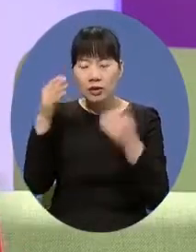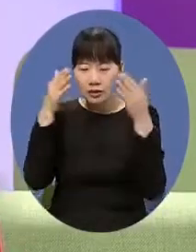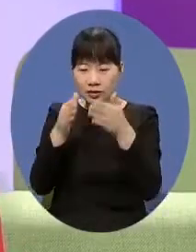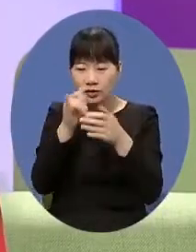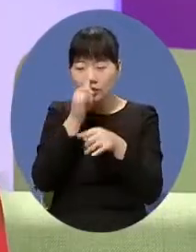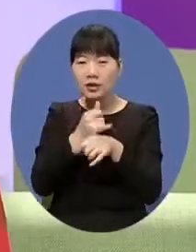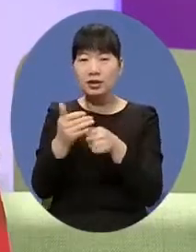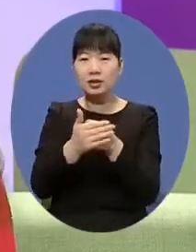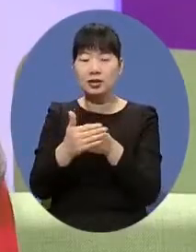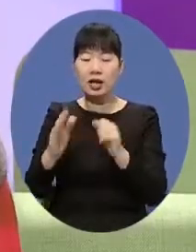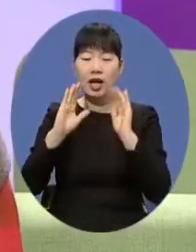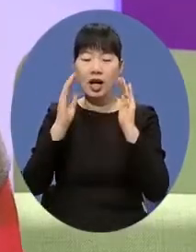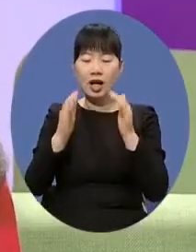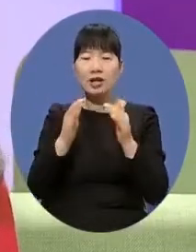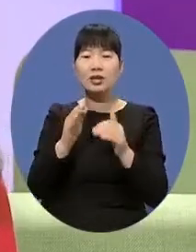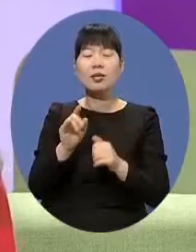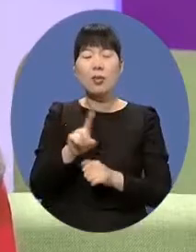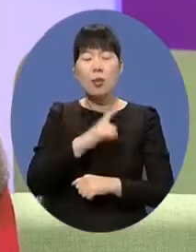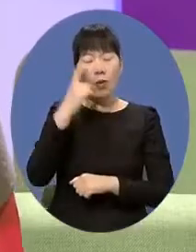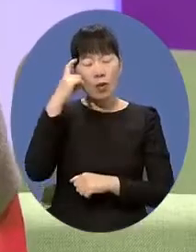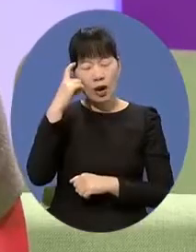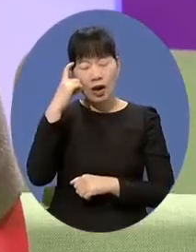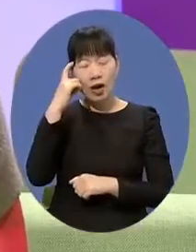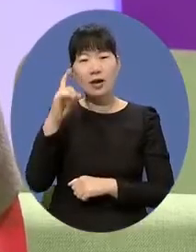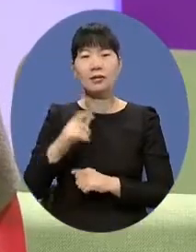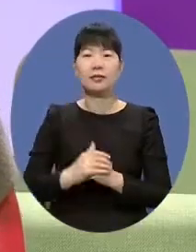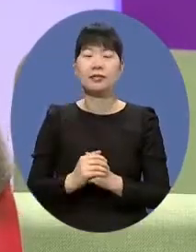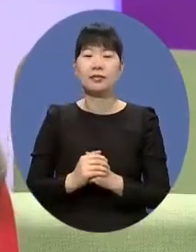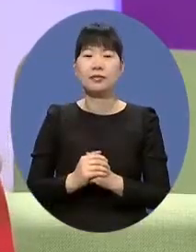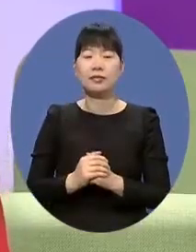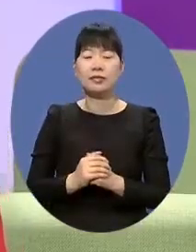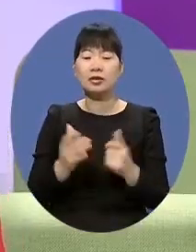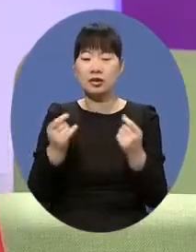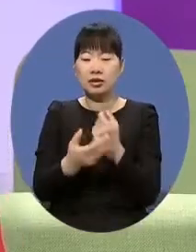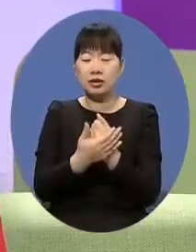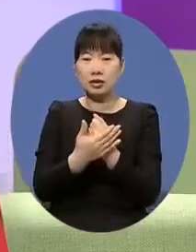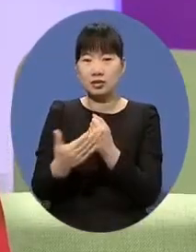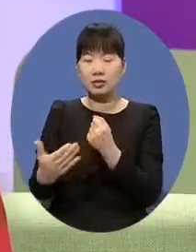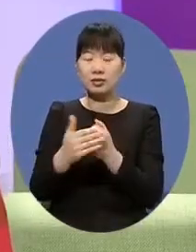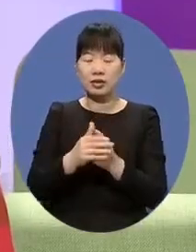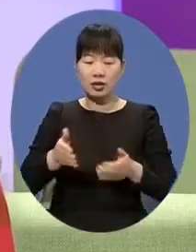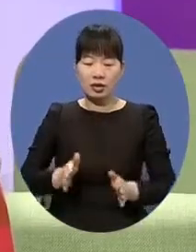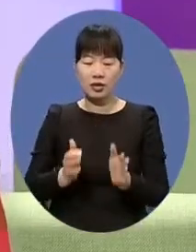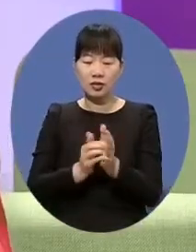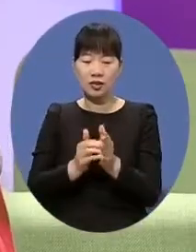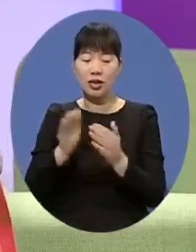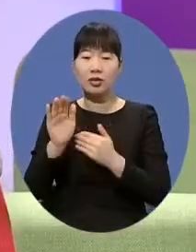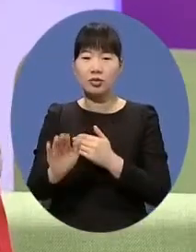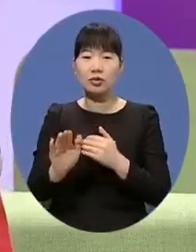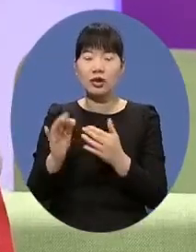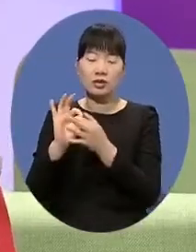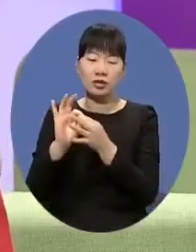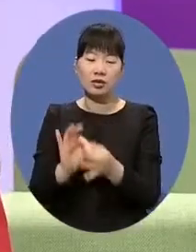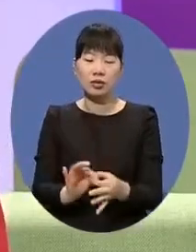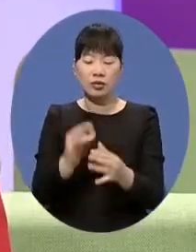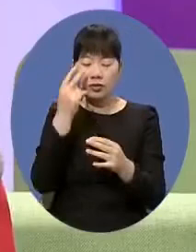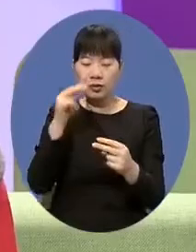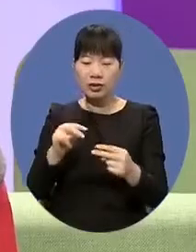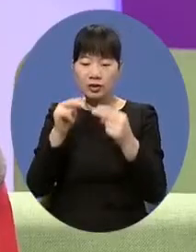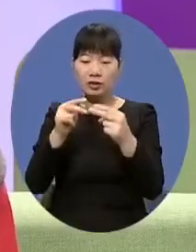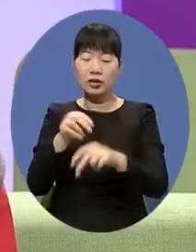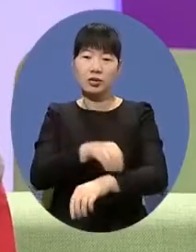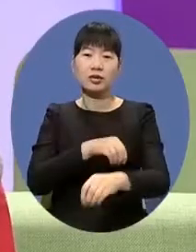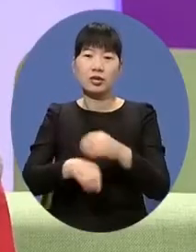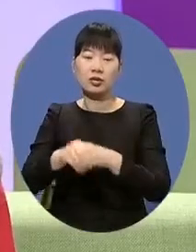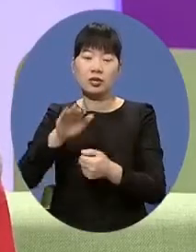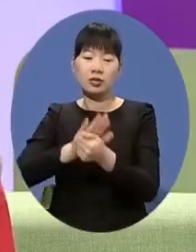집중을 해서 아 이게 의미가 뭘까 하고 생각을 한다라는 거거든요. 네. 그렇기 때문에 태어나서부터 계속해서 눈 맞춤을